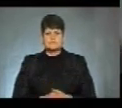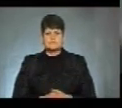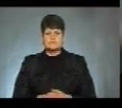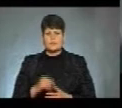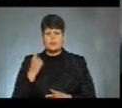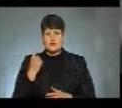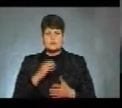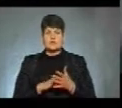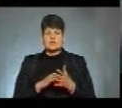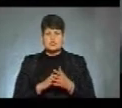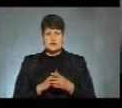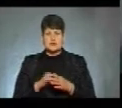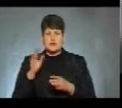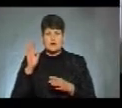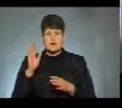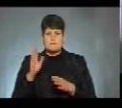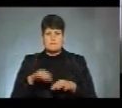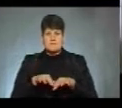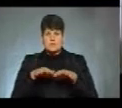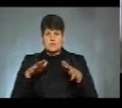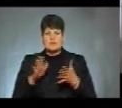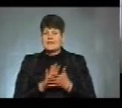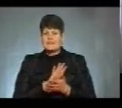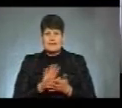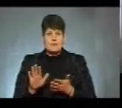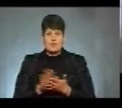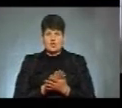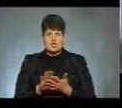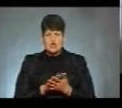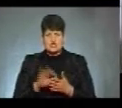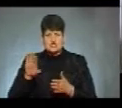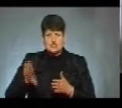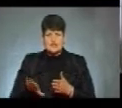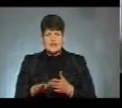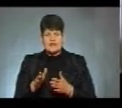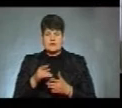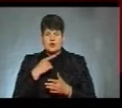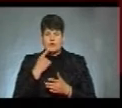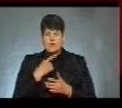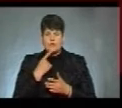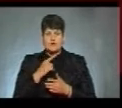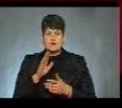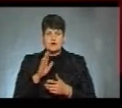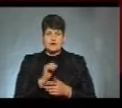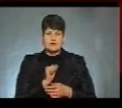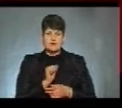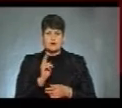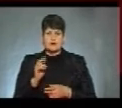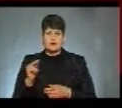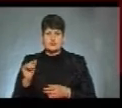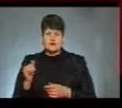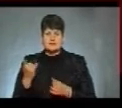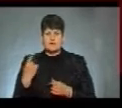Однією із причин підтоплень є непрочищені канали, розповів керівник регіонального офісу водних ресурсів Анатолій Качка. Зараз в області